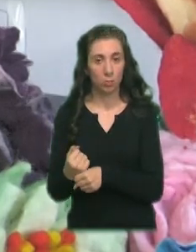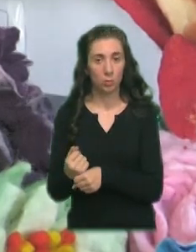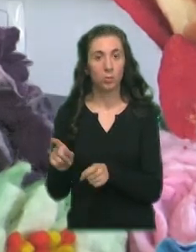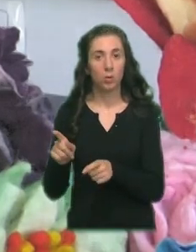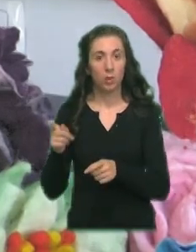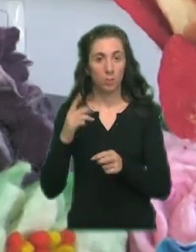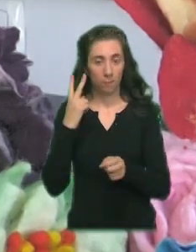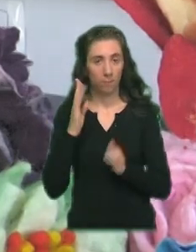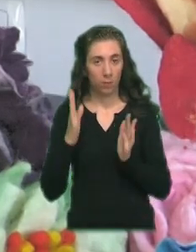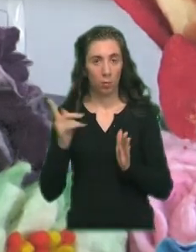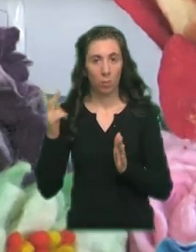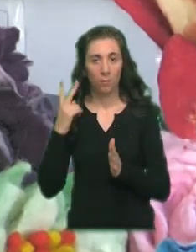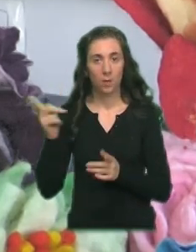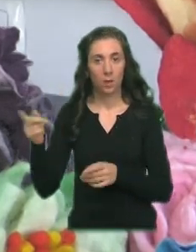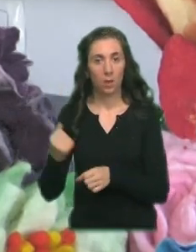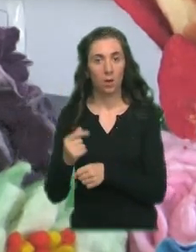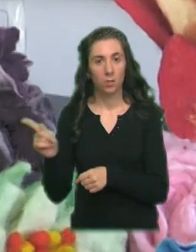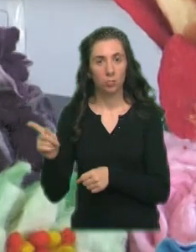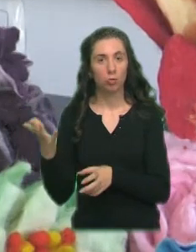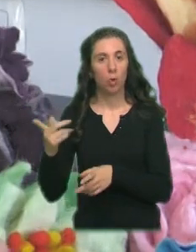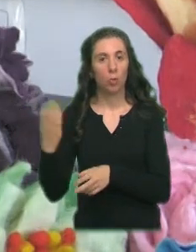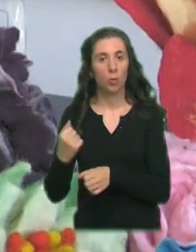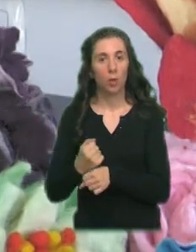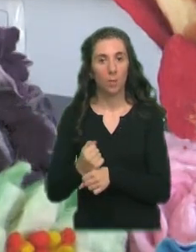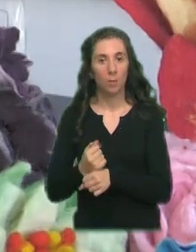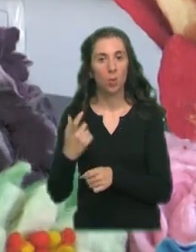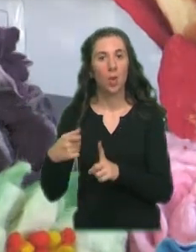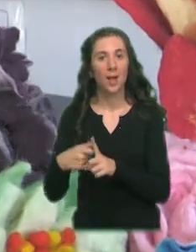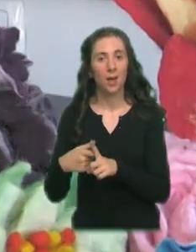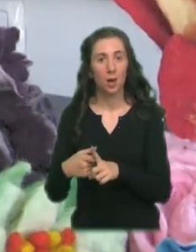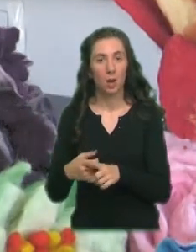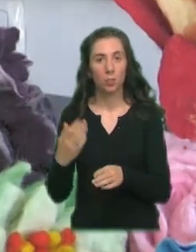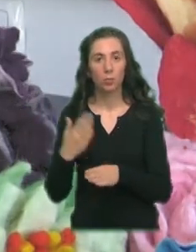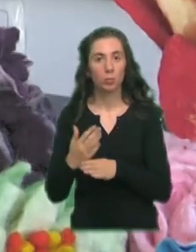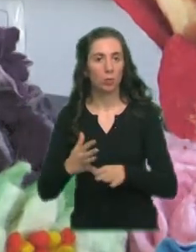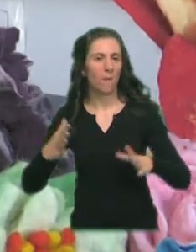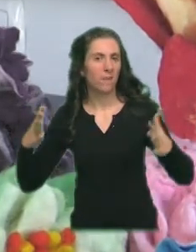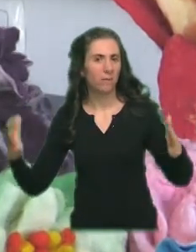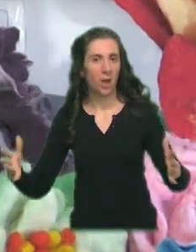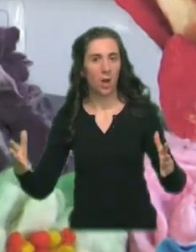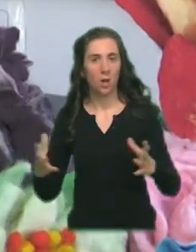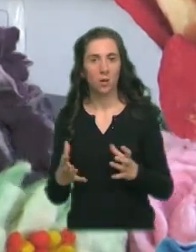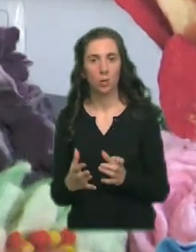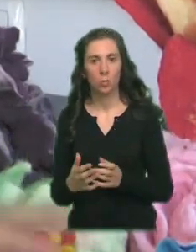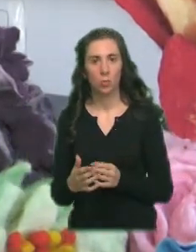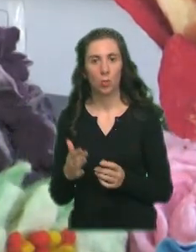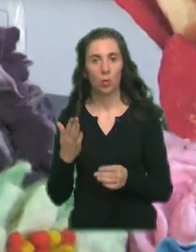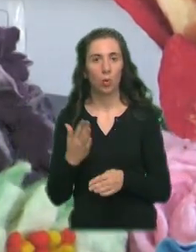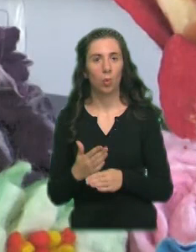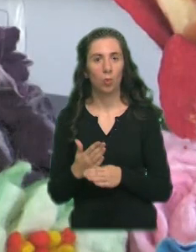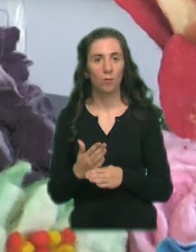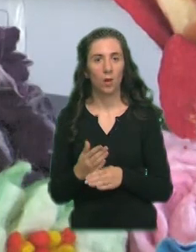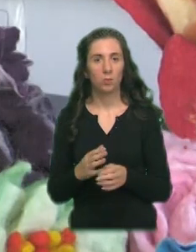obojani. To je Vladina ruka, onako širokogrudna. Da, onda je u ovom